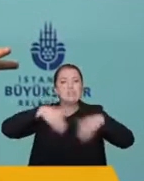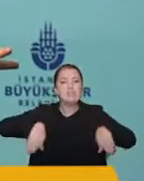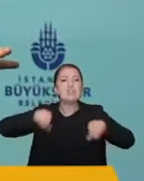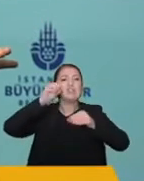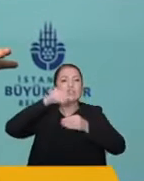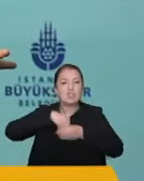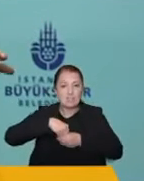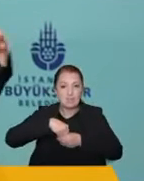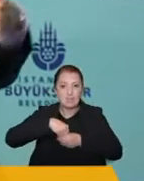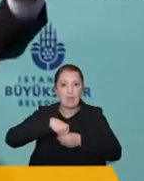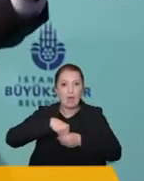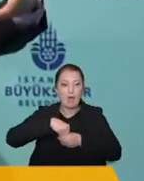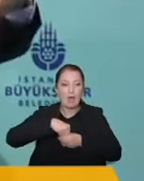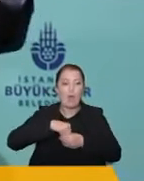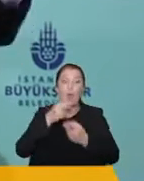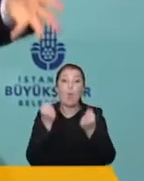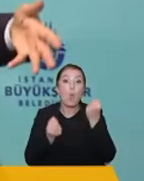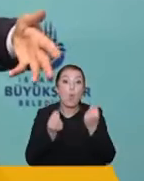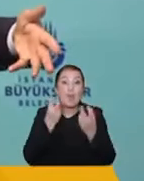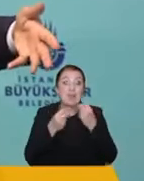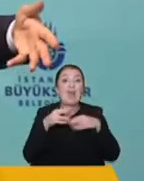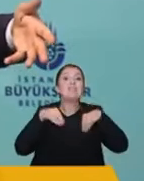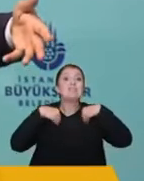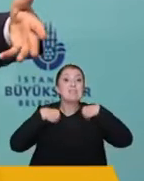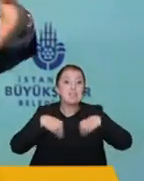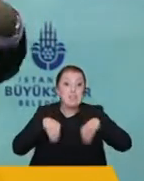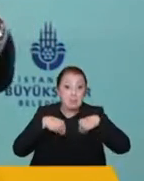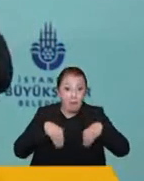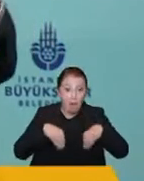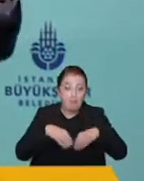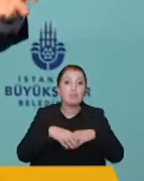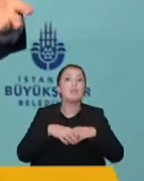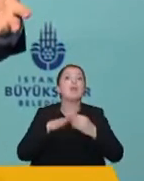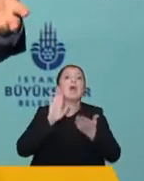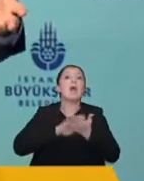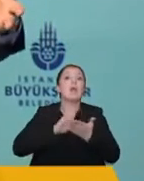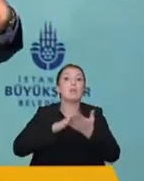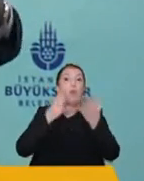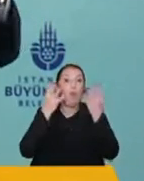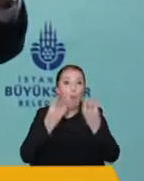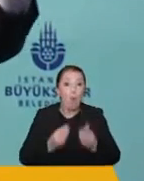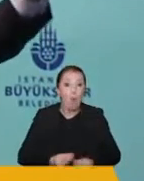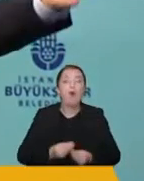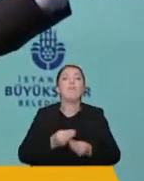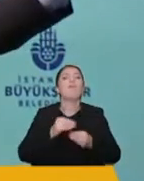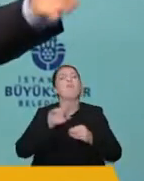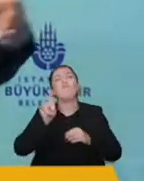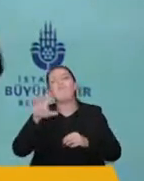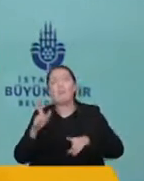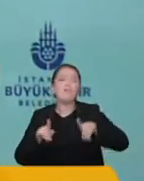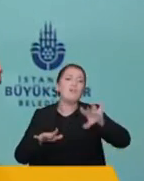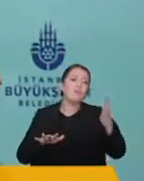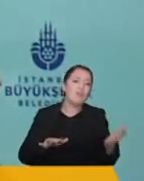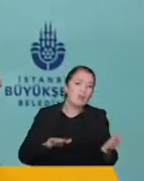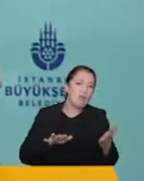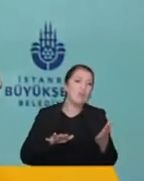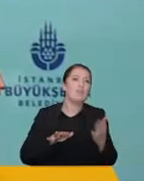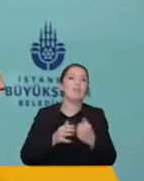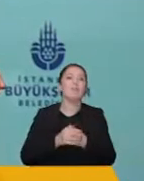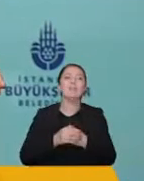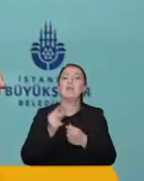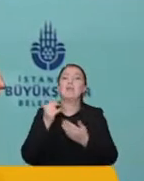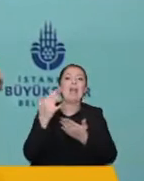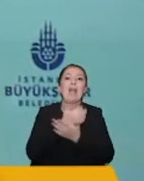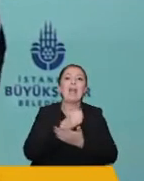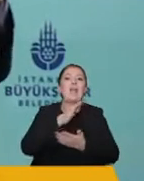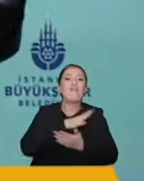içerisinde üretilen, satılan, elde edilen falan falan gelir